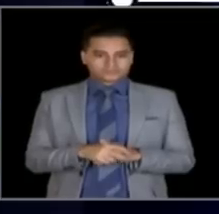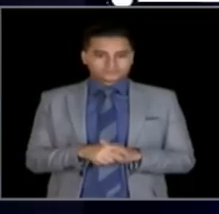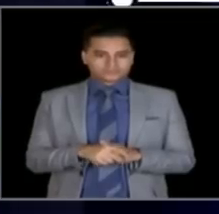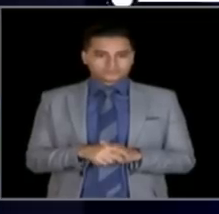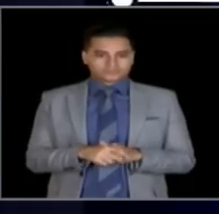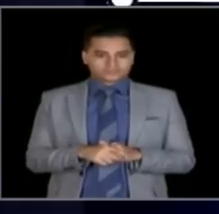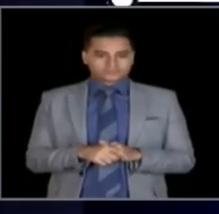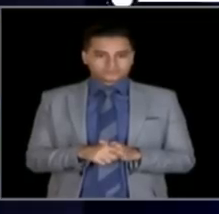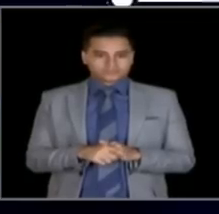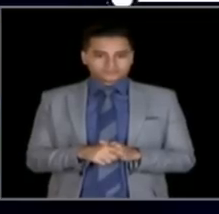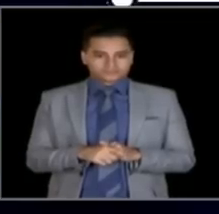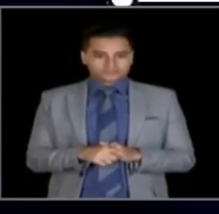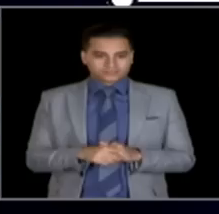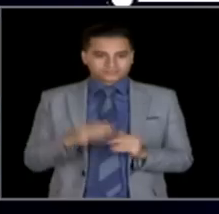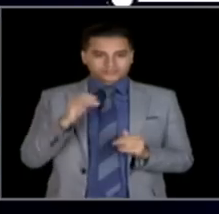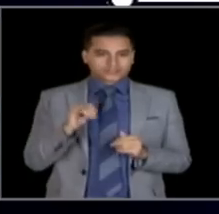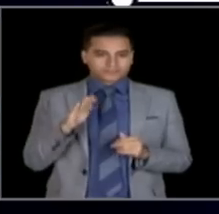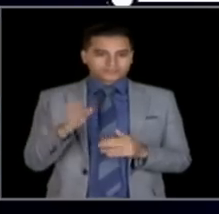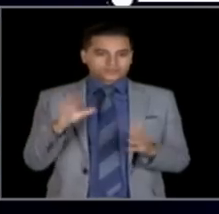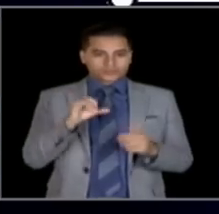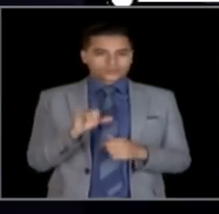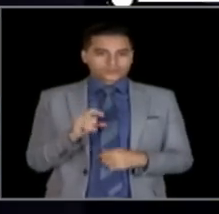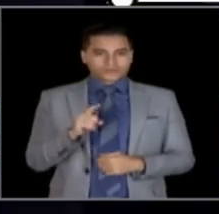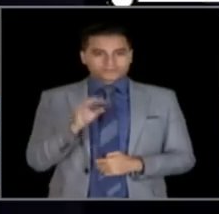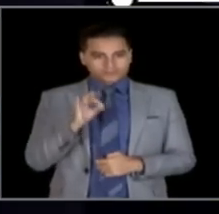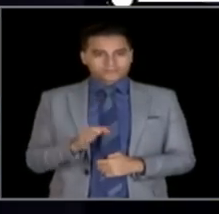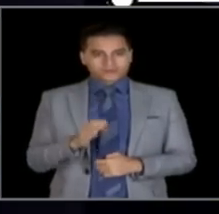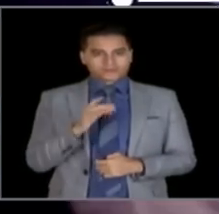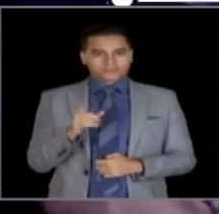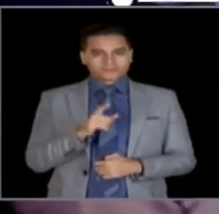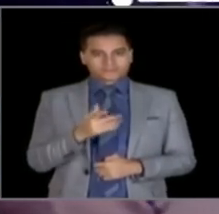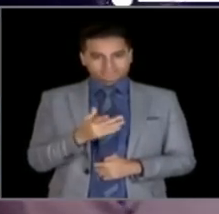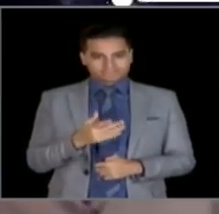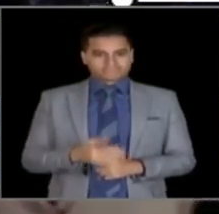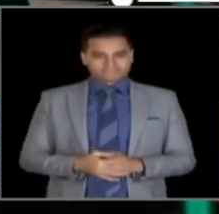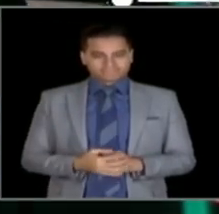إيه إجابتك؟ جيمس ويب. جيمس ويب إجابة صحيحة طبعاً.